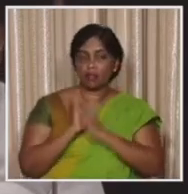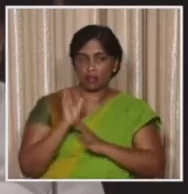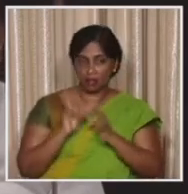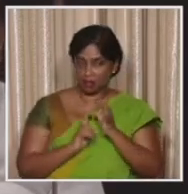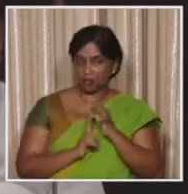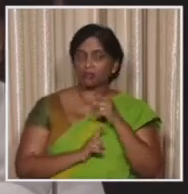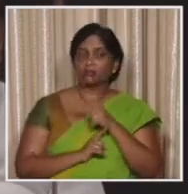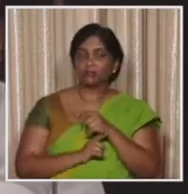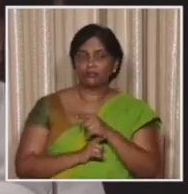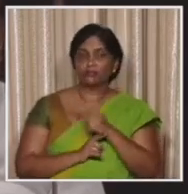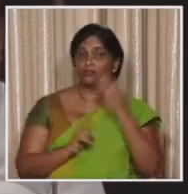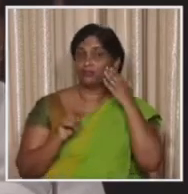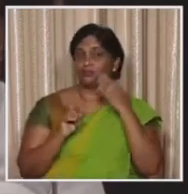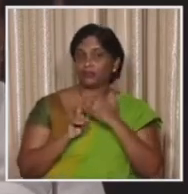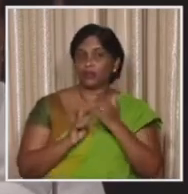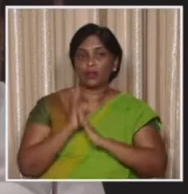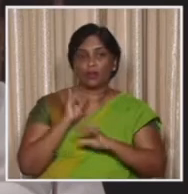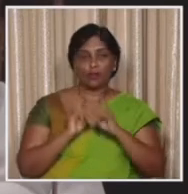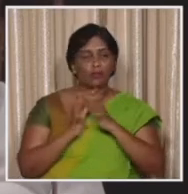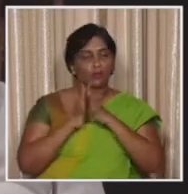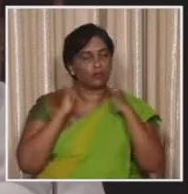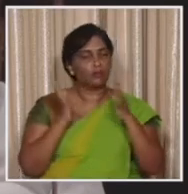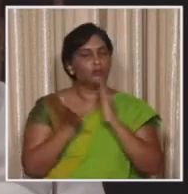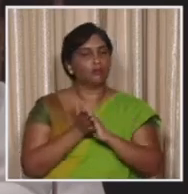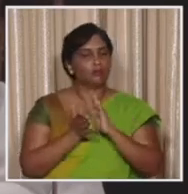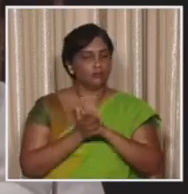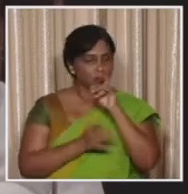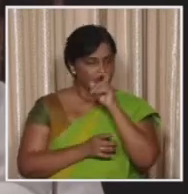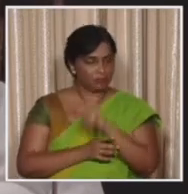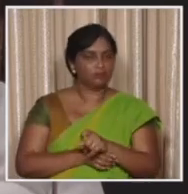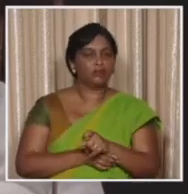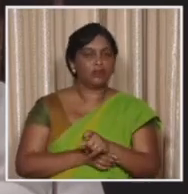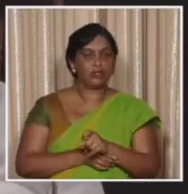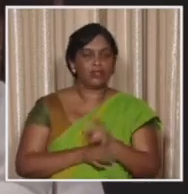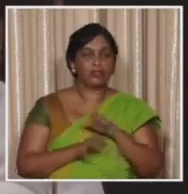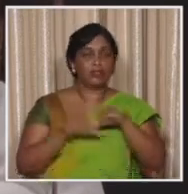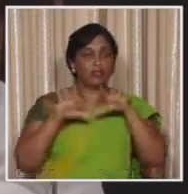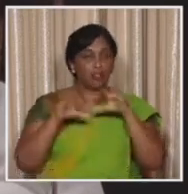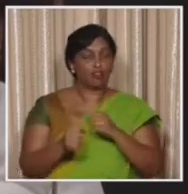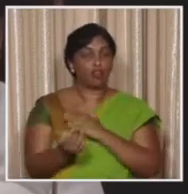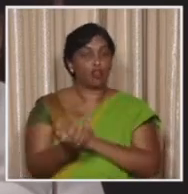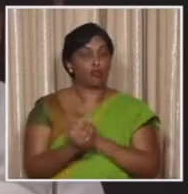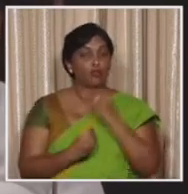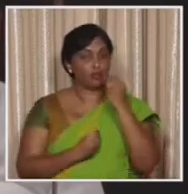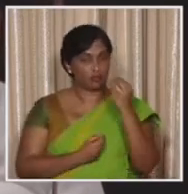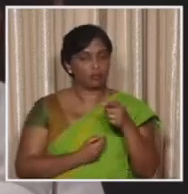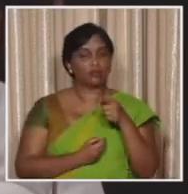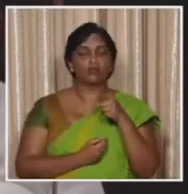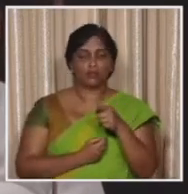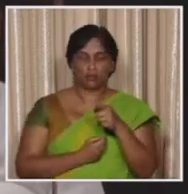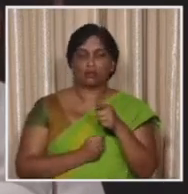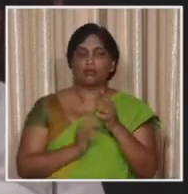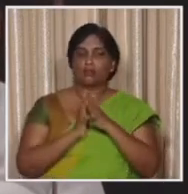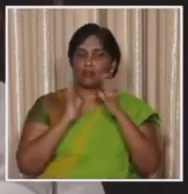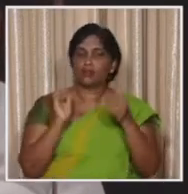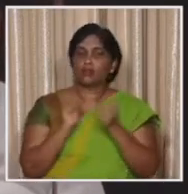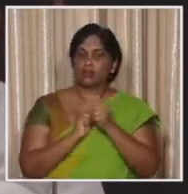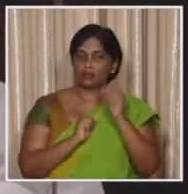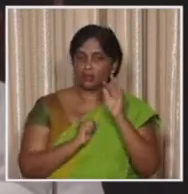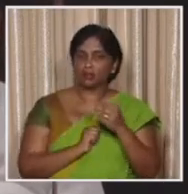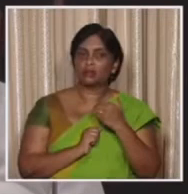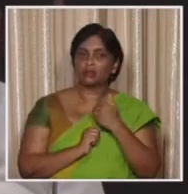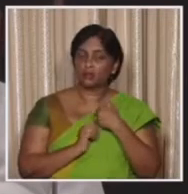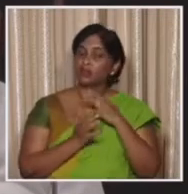මහත්තුමා මේ ශේෂ්ත්‍රයේ මේ අමාත්‍යංශයේ විශාල වැඩ කොටසක් කරලා තිබ්බ කෙනෙක්. සිංහක්කර ඔප්පු ලබා දීම සම්බන්ධයෙන් එතුමත් විශාල කටයුතු ගොඩක් කරා.